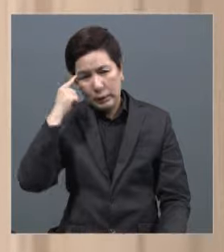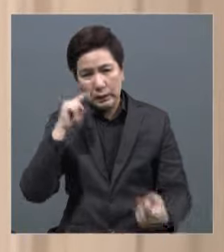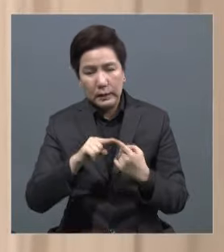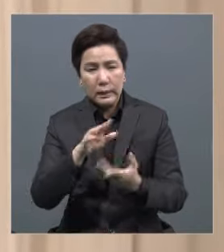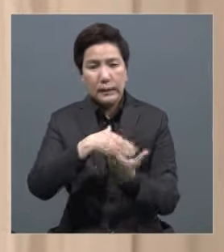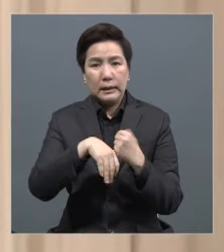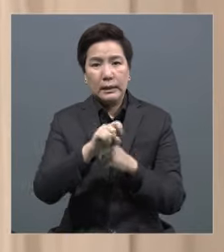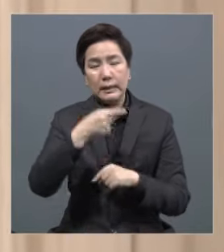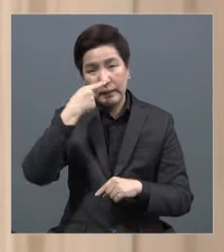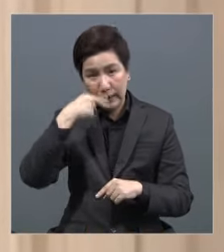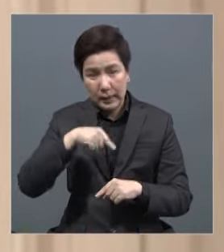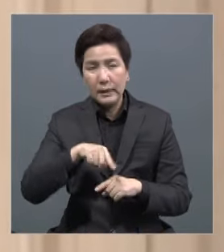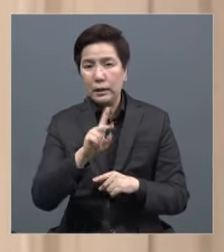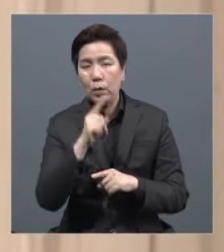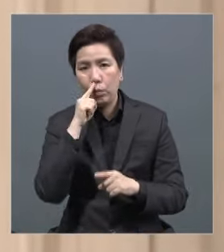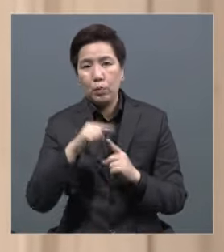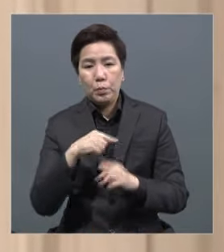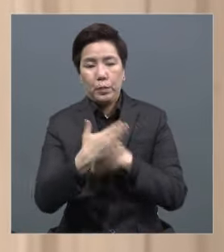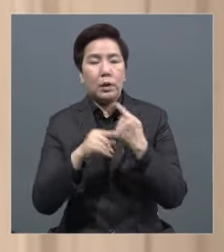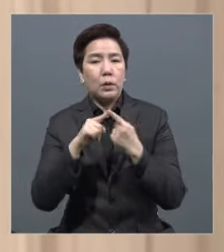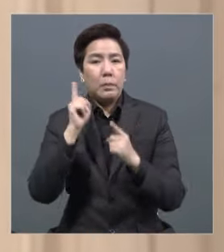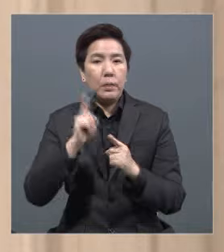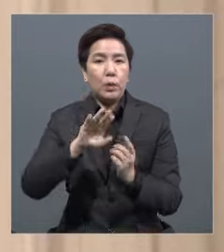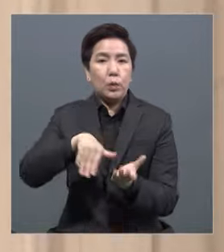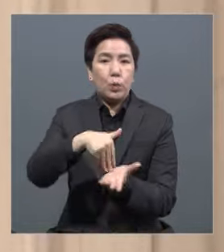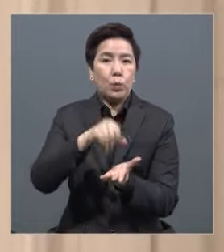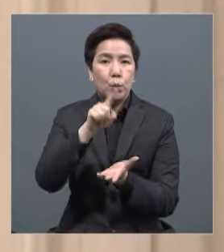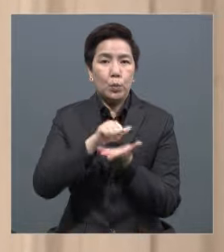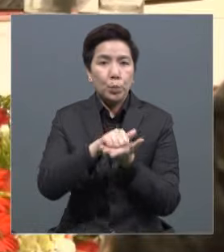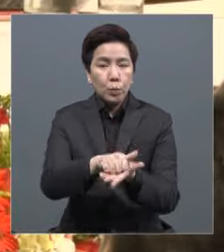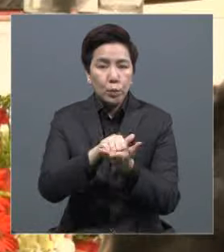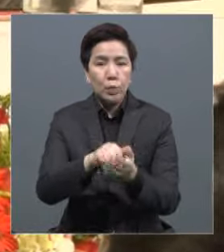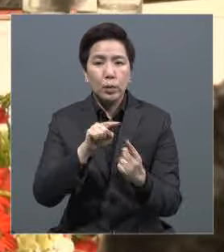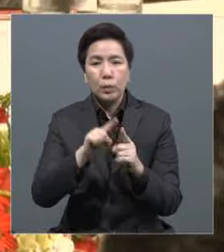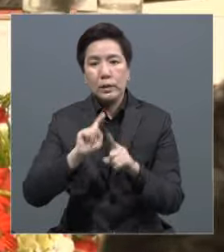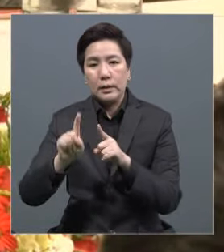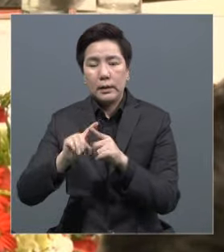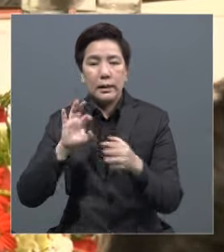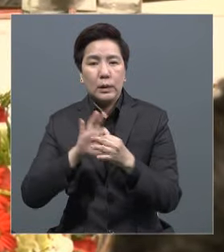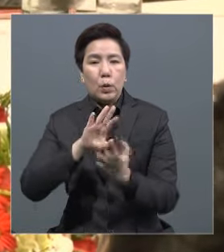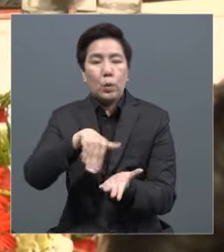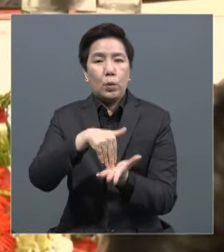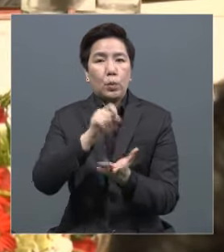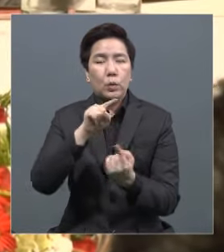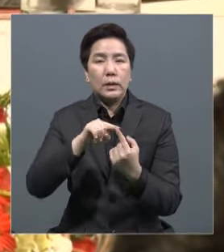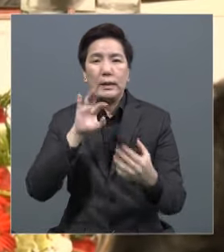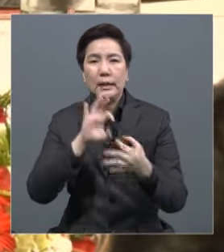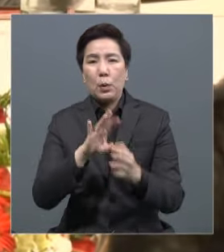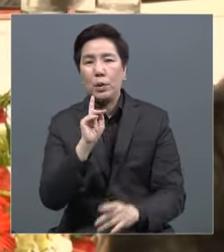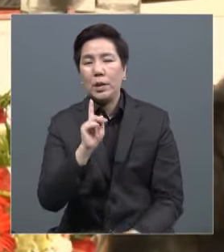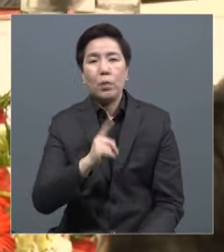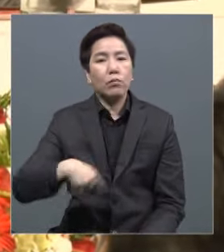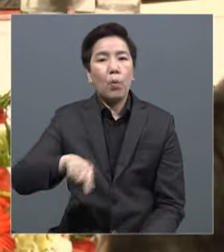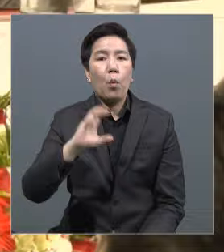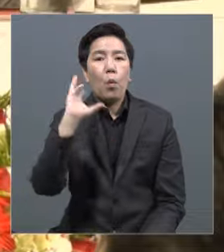เศรษฐกิจสีเขียวพลังงานสีเขียวผลักดันสู่การเป็นศูนย์กลางบริการด้านคาร์บอนและศูนย์กลางด้านการเงินสีเขียวของโลก